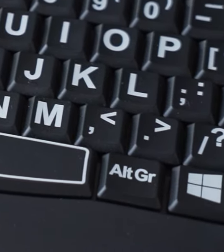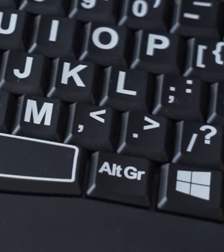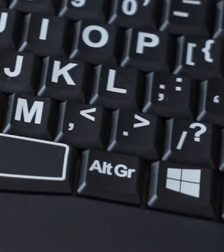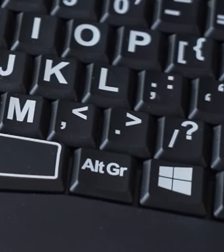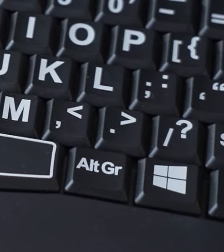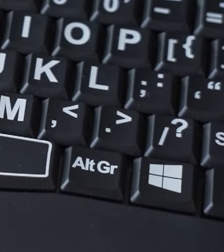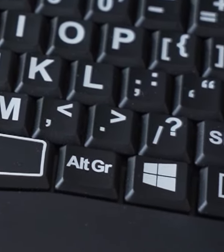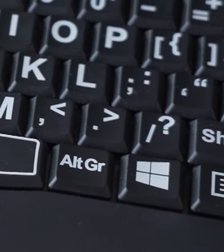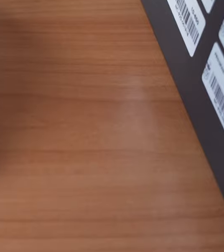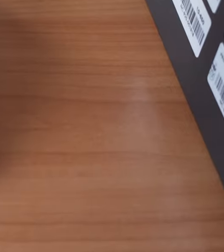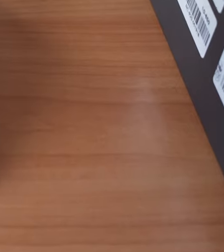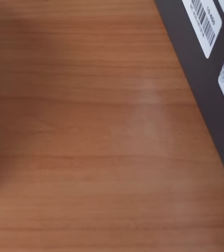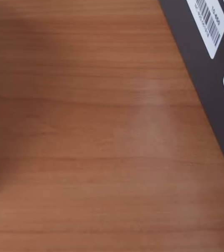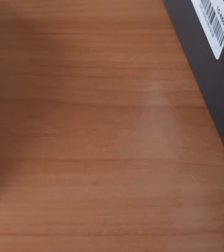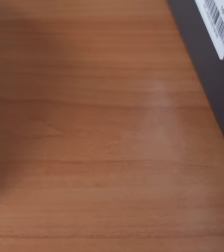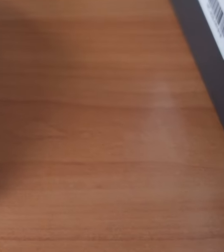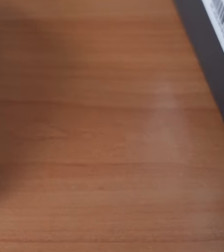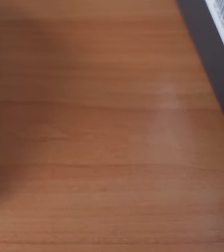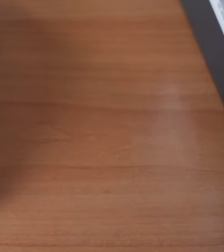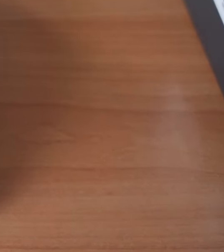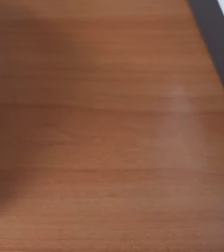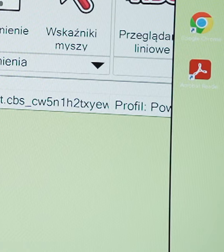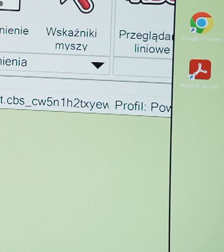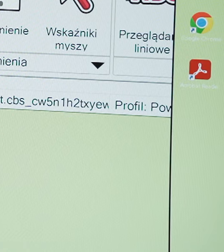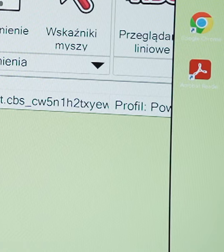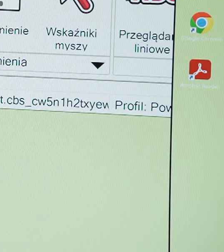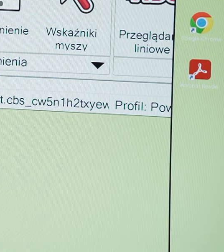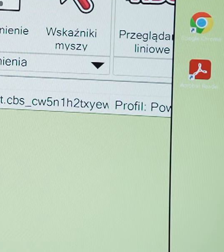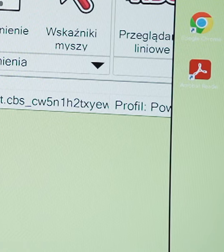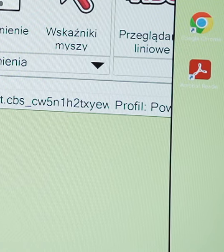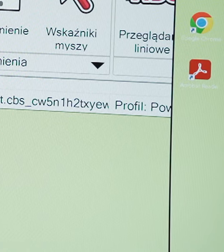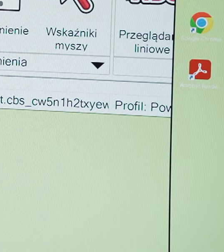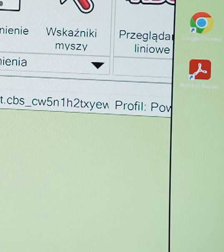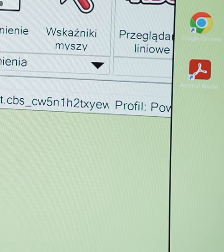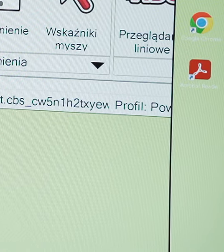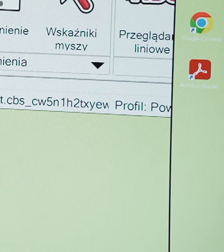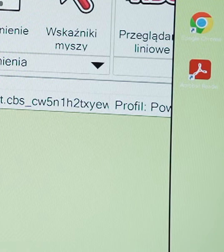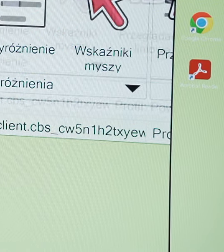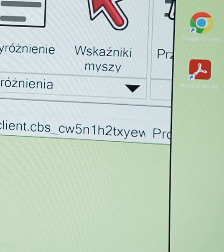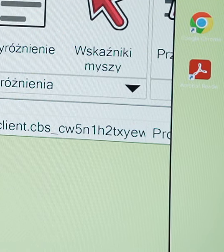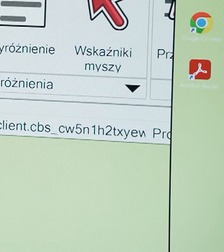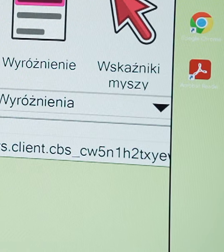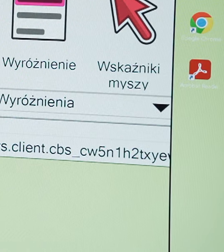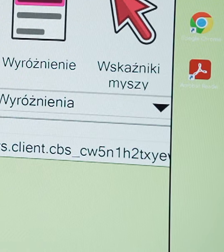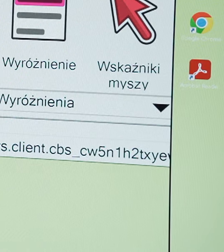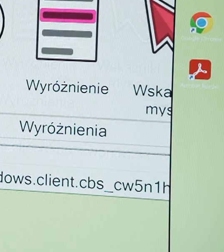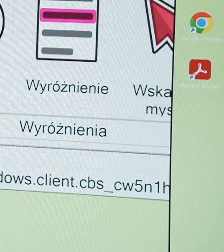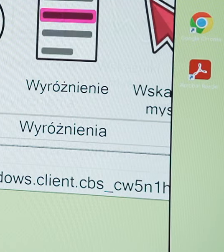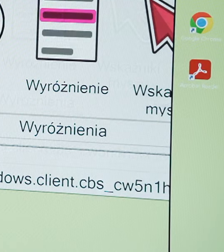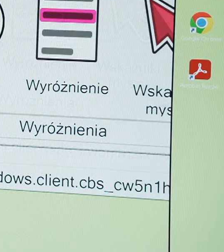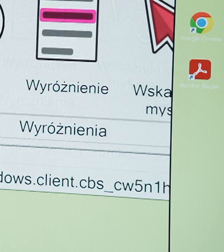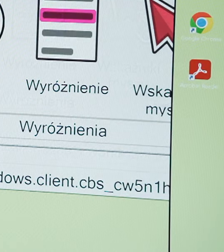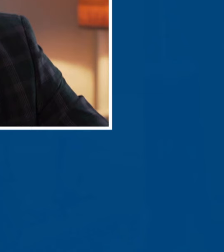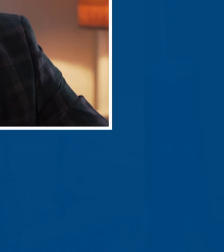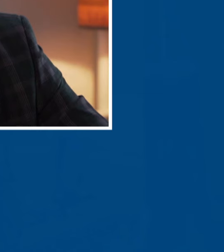komputerowy wspomagający studentów ze szczególnymi potrzebami oraz funkcję strony internetowej umożliwiającej zmianę kontrastu czy